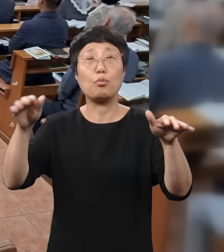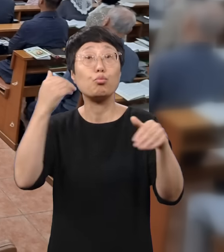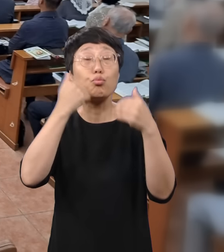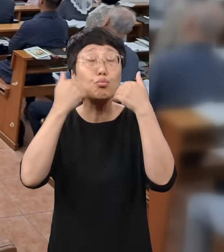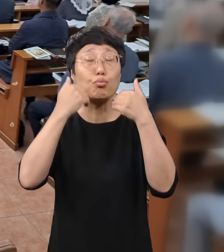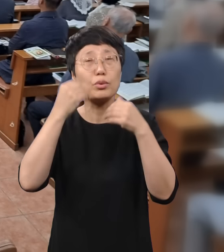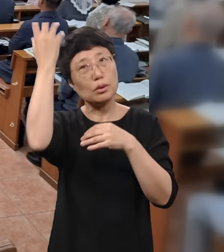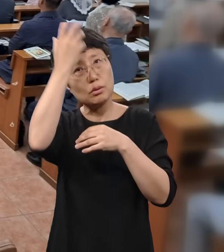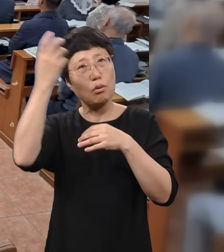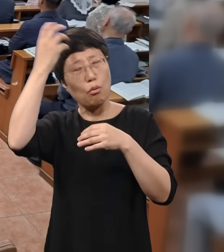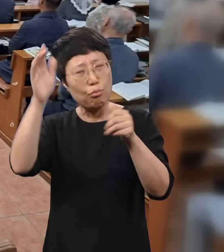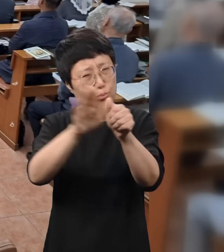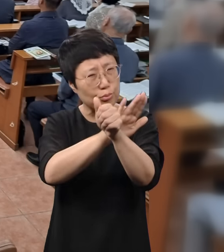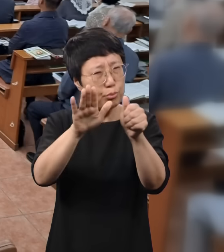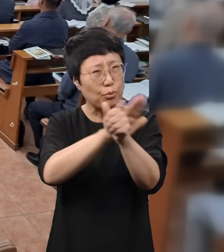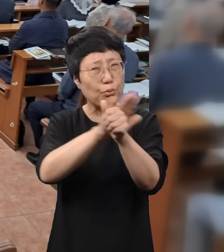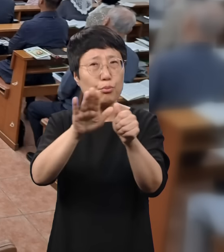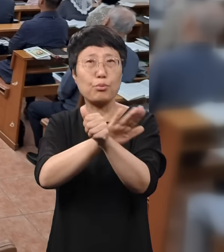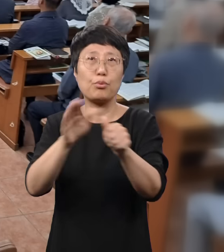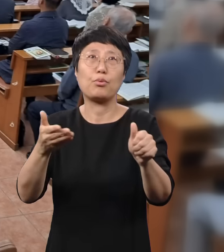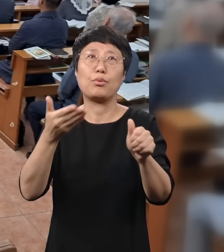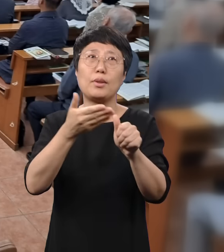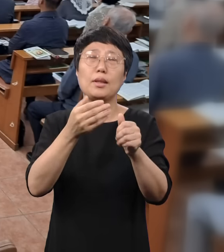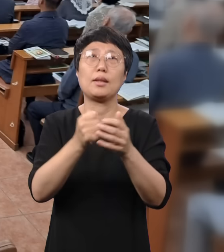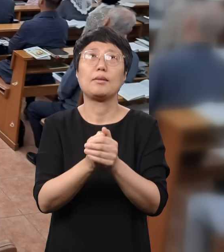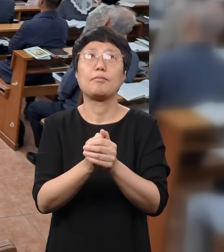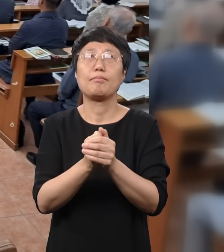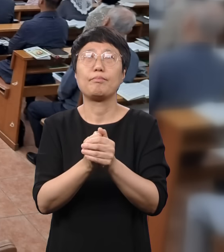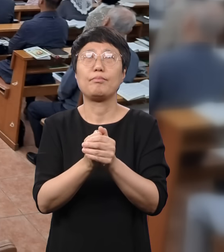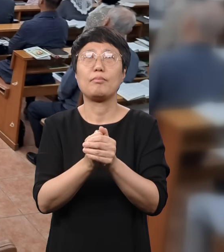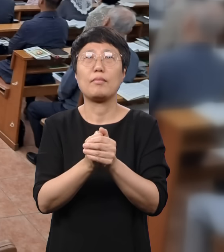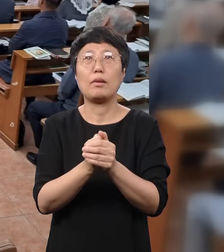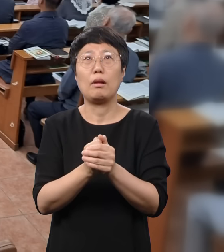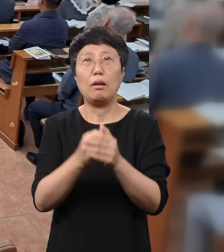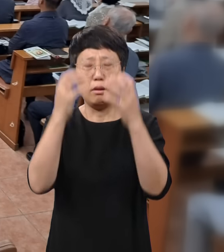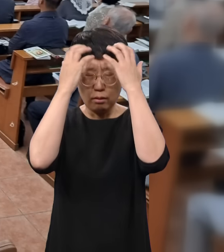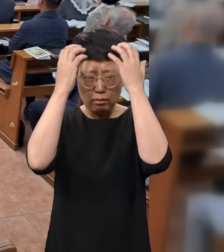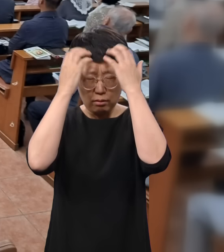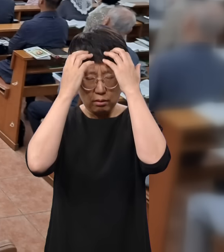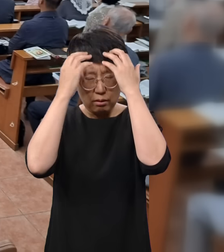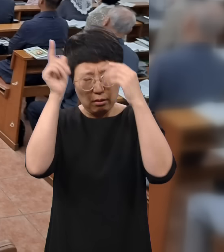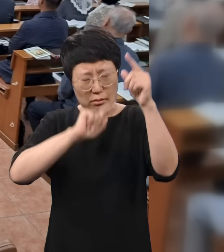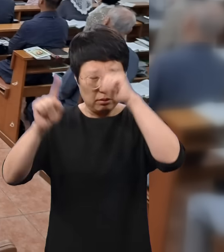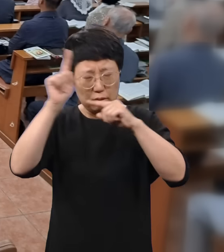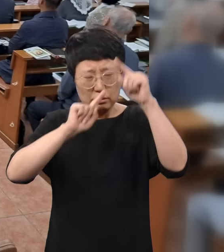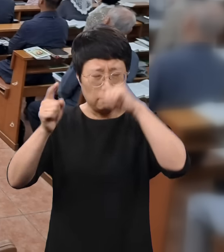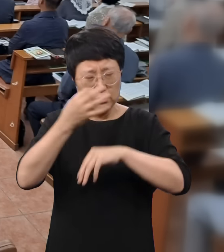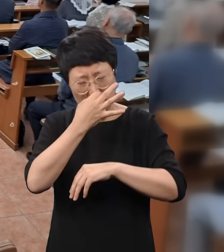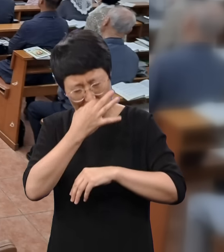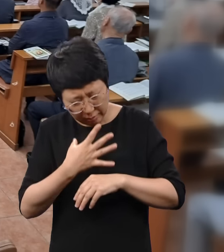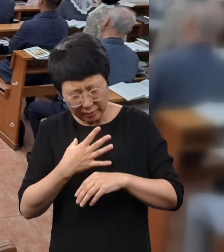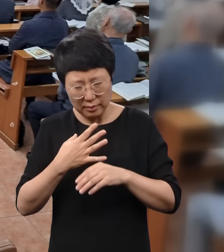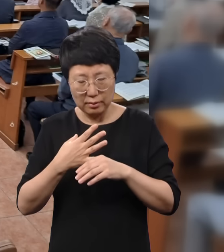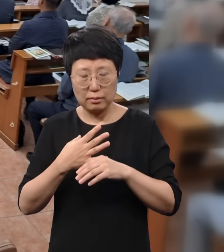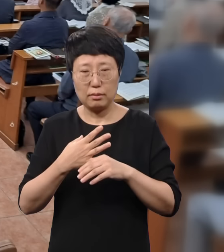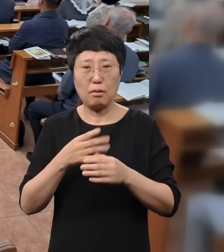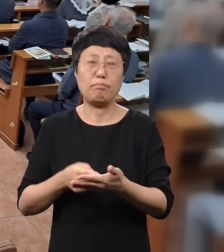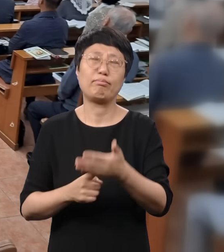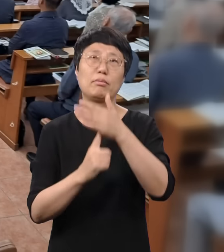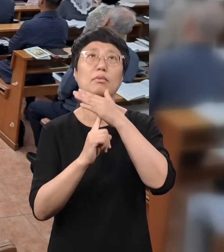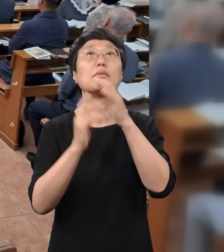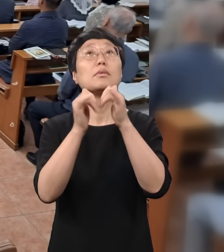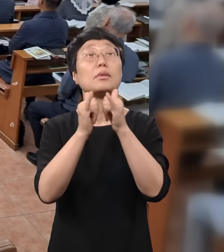끊임없이 지쳐가는 지옥 지옥과도 같은 삶을 살아가는 이들에게 예수님의 그 은총의 힘을